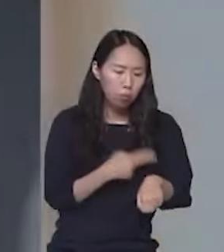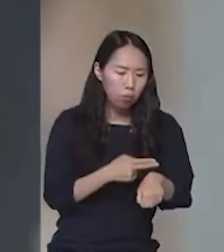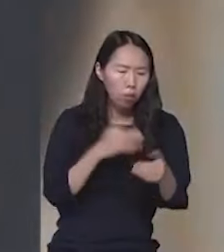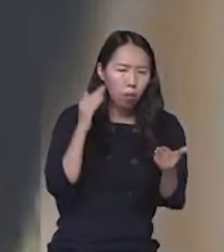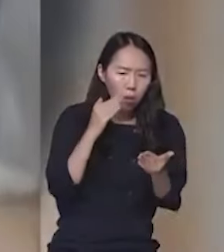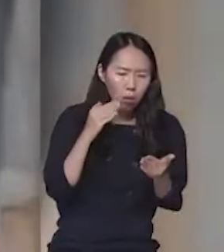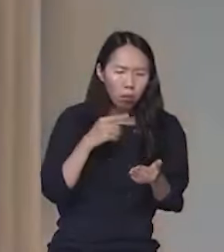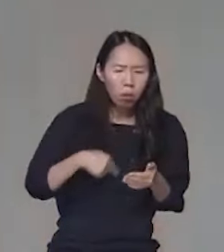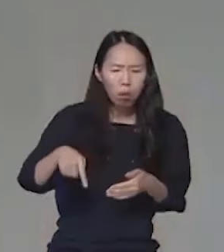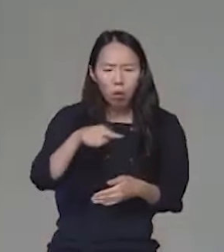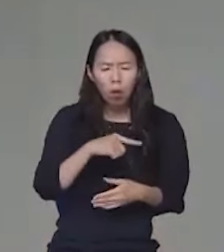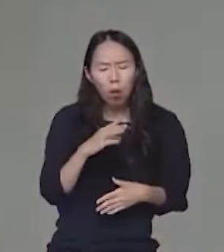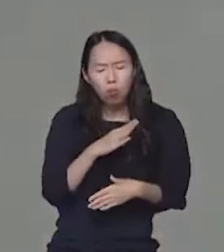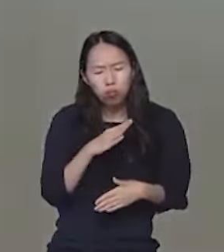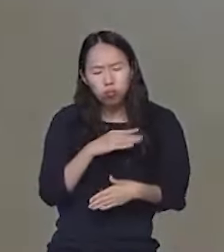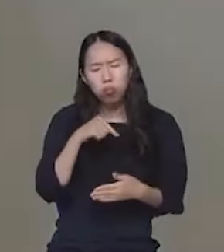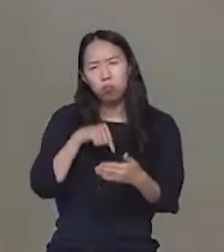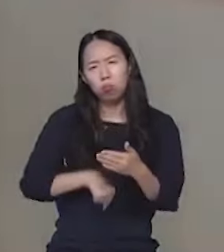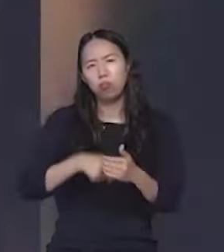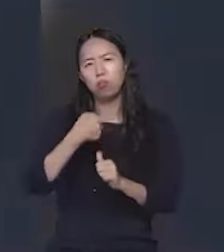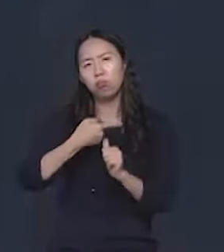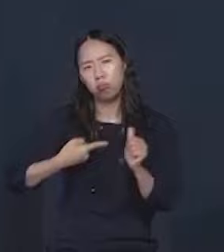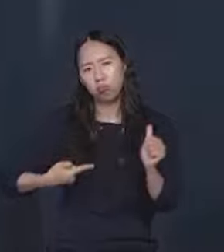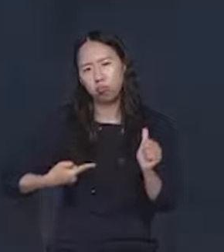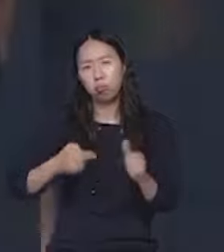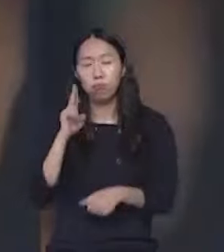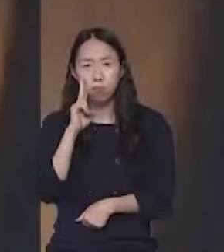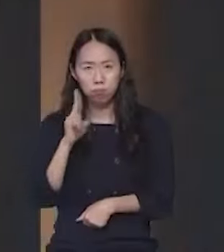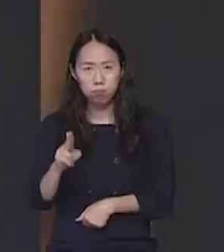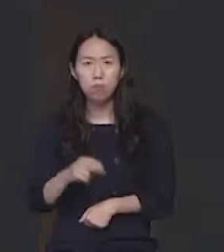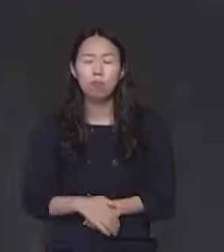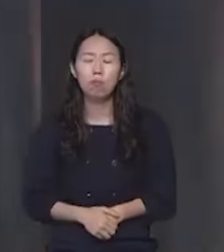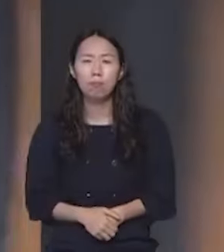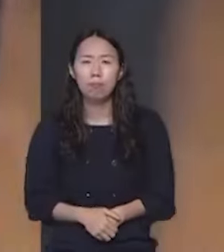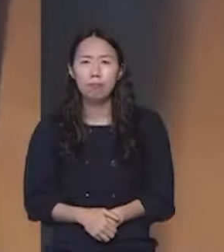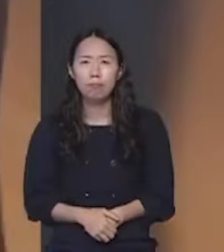모두 큰 마음의 상처를 입게 됐습니다. KBC 임경섭입니다.